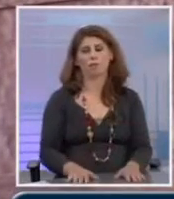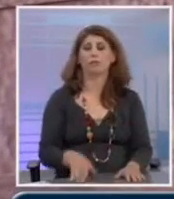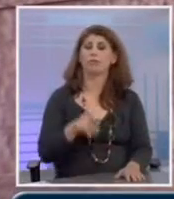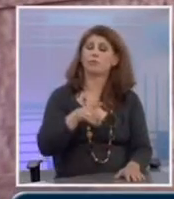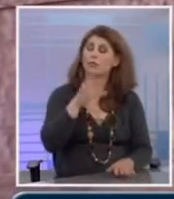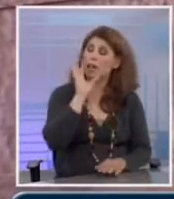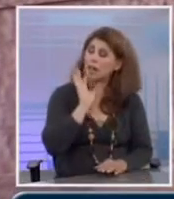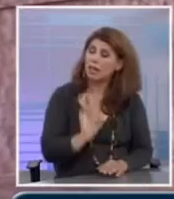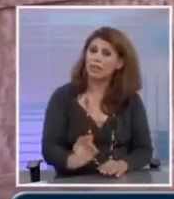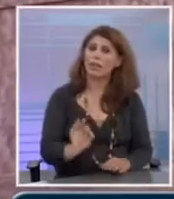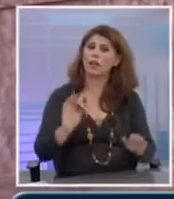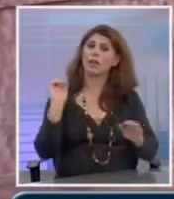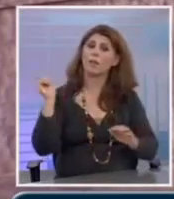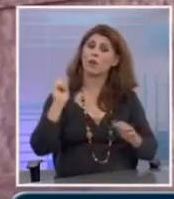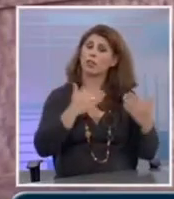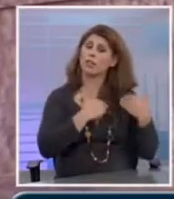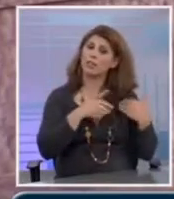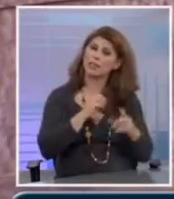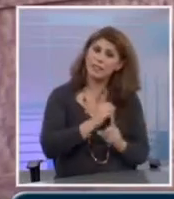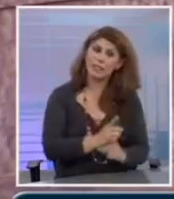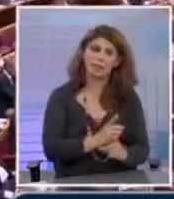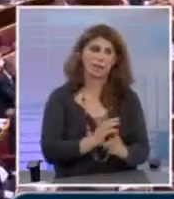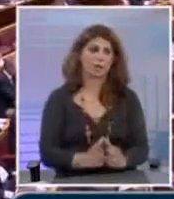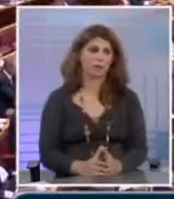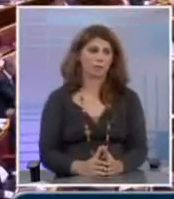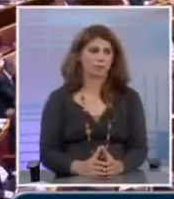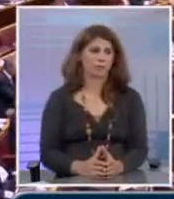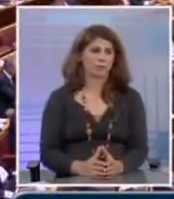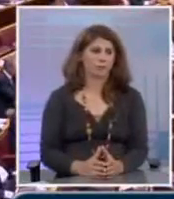αλήθεια και η πολιτική ευθύνη είναι συγκεκριμένη. Ευχαριστώ. Κύριε Σταθάκη, θέλετε...